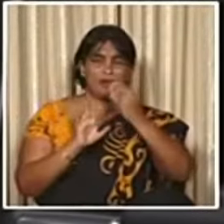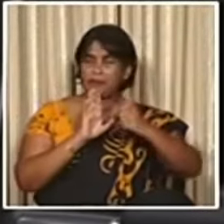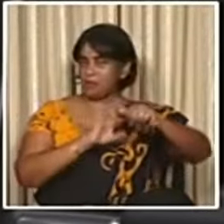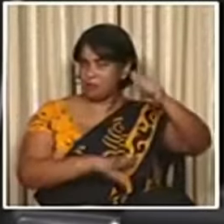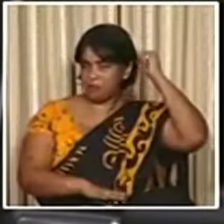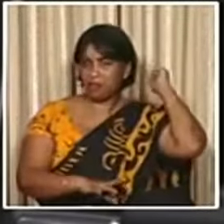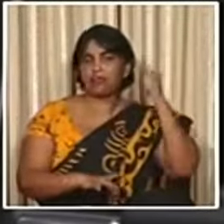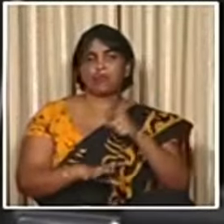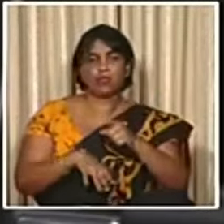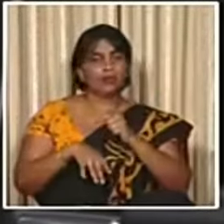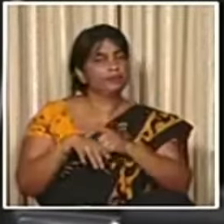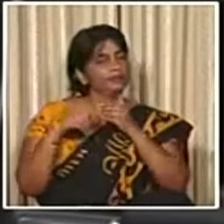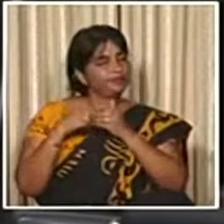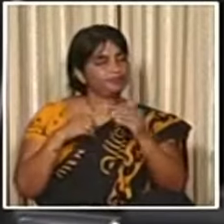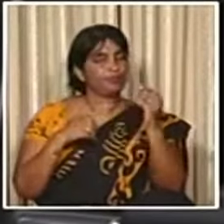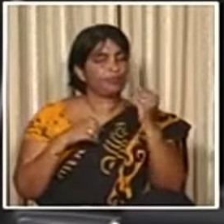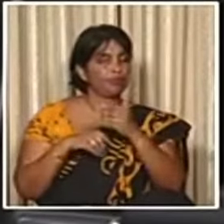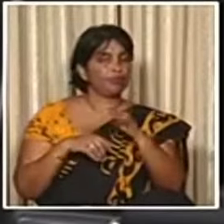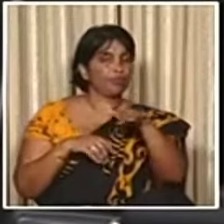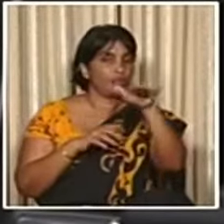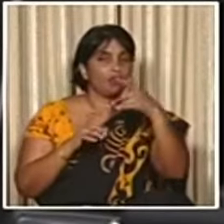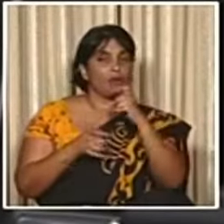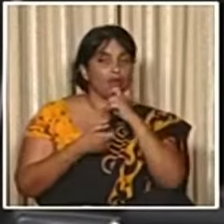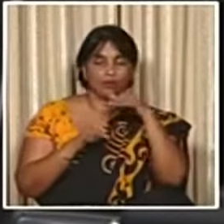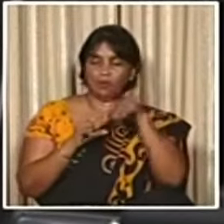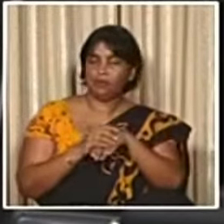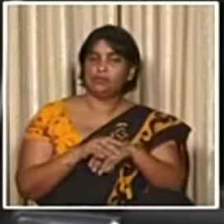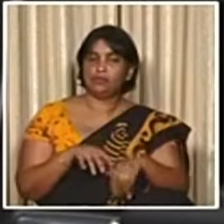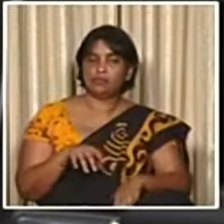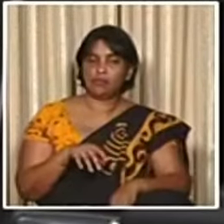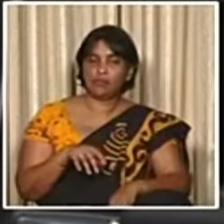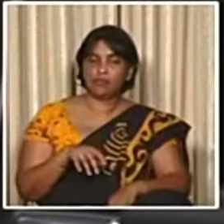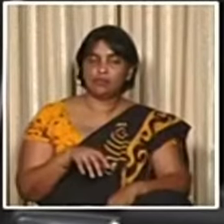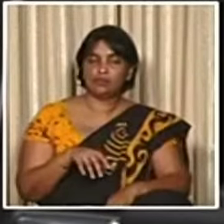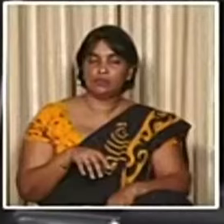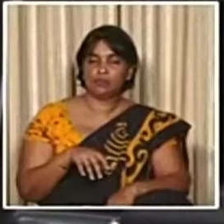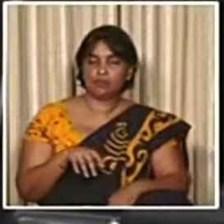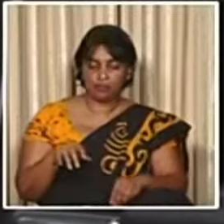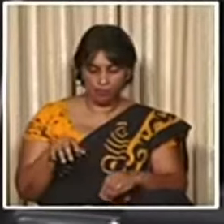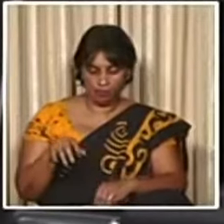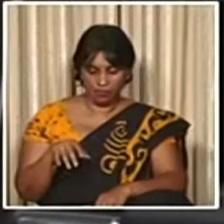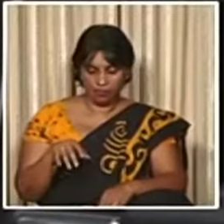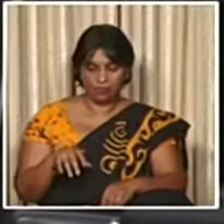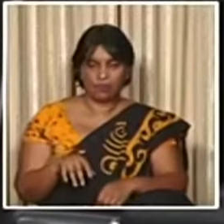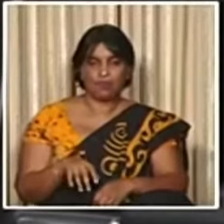වැඩි පැරණි කාලයේ පටන් සිවිල් නඩු විධාන සංග්‍රහයේත් මේක තියෙනවා.